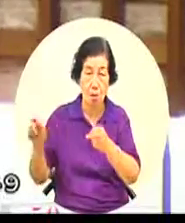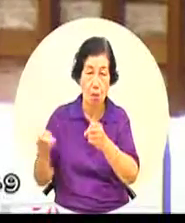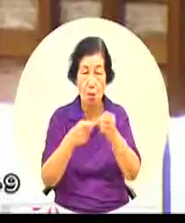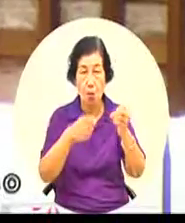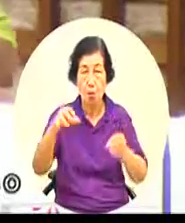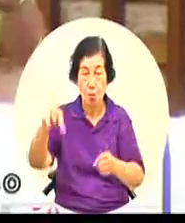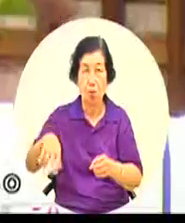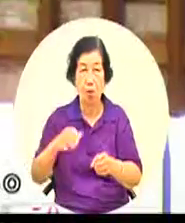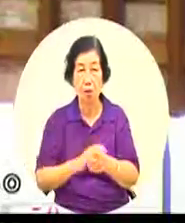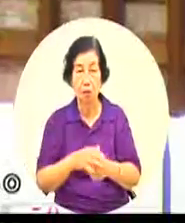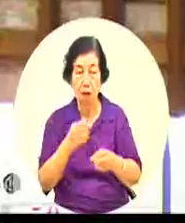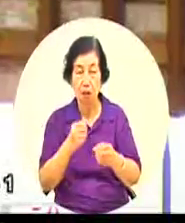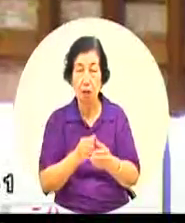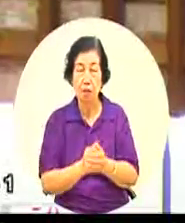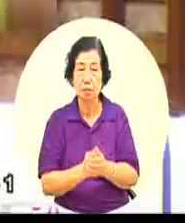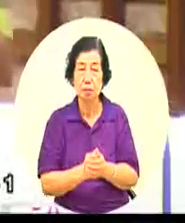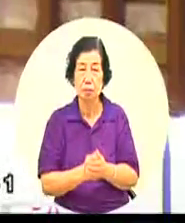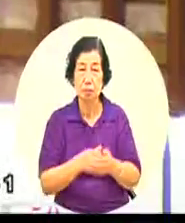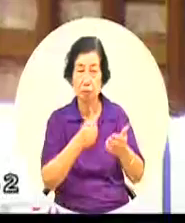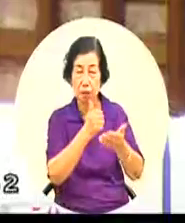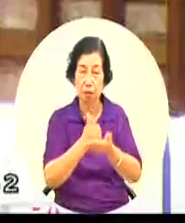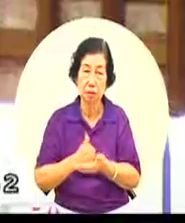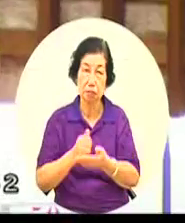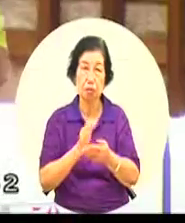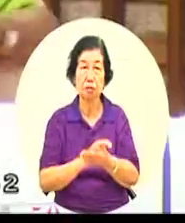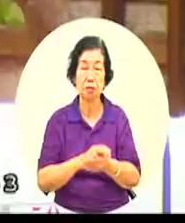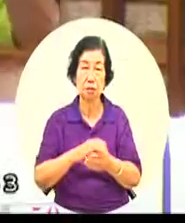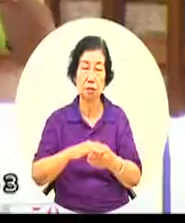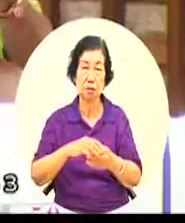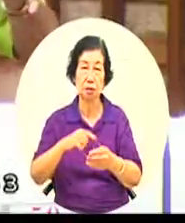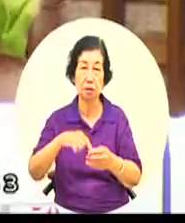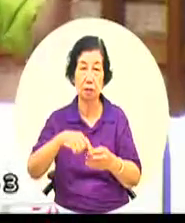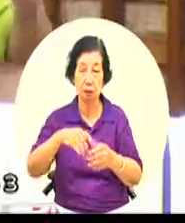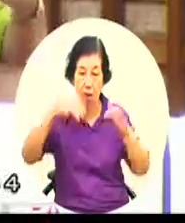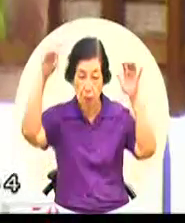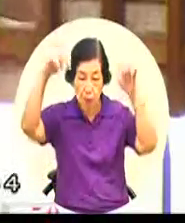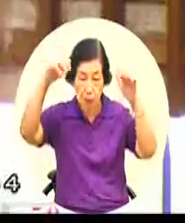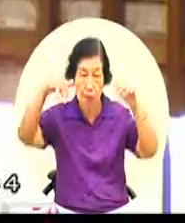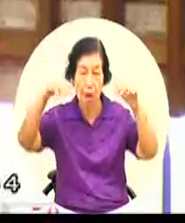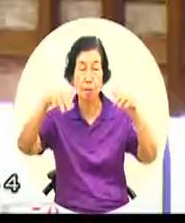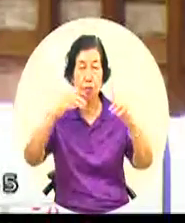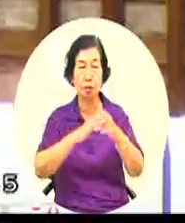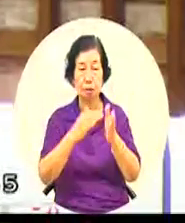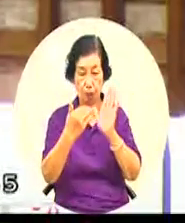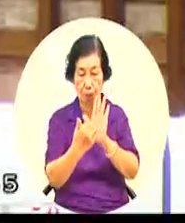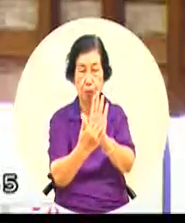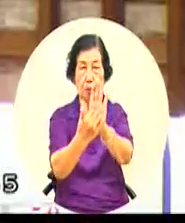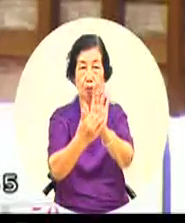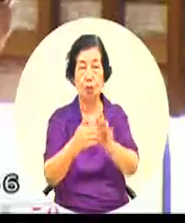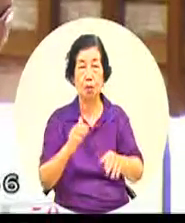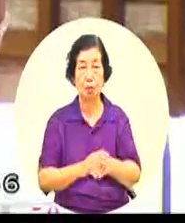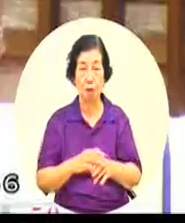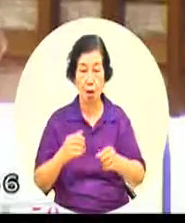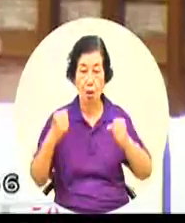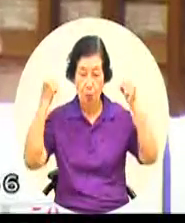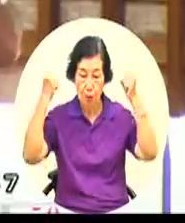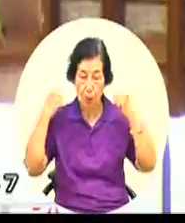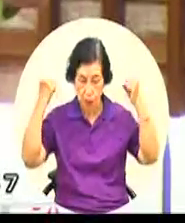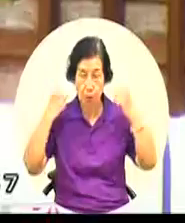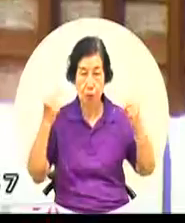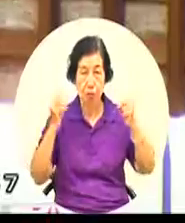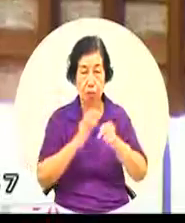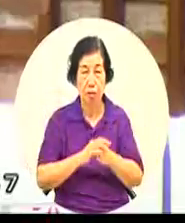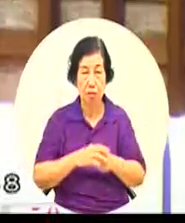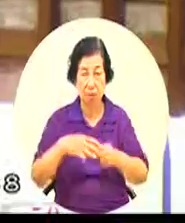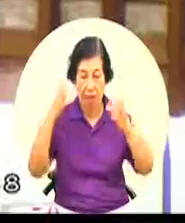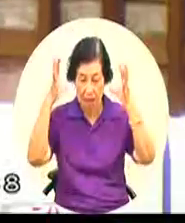是讲无得力啦，他们需要一个遮雨棚啦，因为你就知影运动的人拢会流汗嘛，啊，你常常落雨来，迄时阵